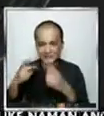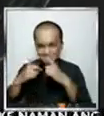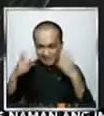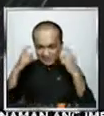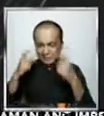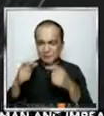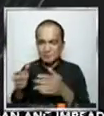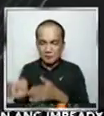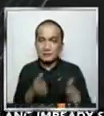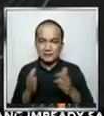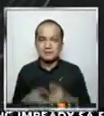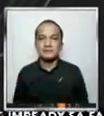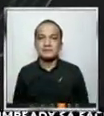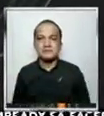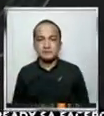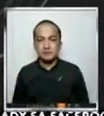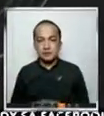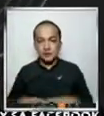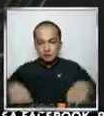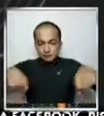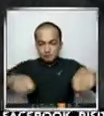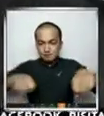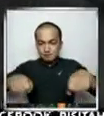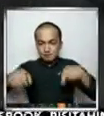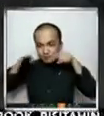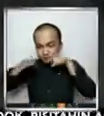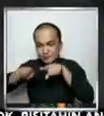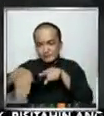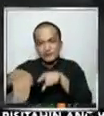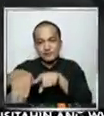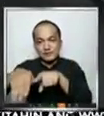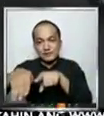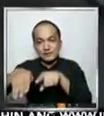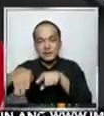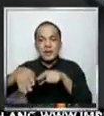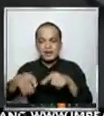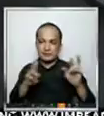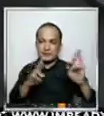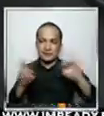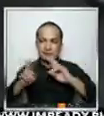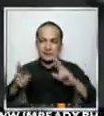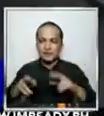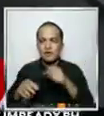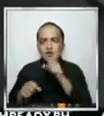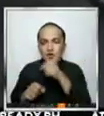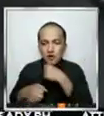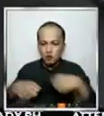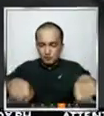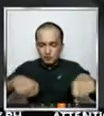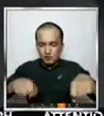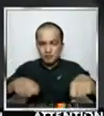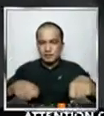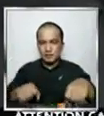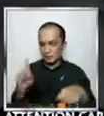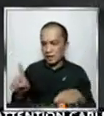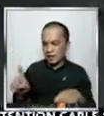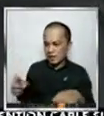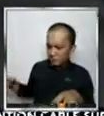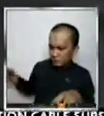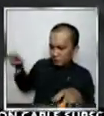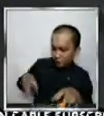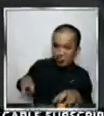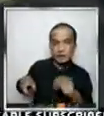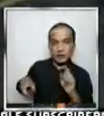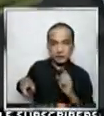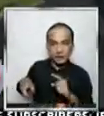mga tricycle drivers ay handa na raw. Sa mga lumang modelo daw ng mga tricycle ay isa lamang ang maaaring sumakay. At kung sasakay ka, ay